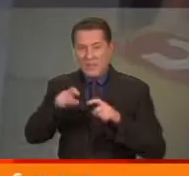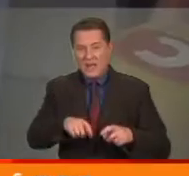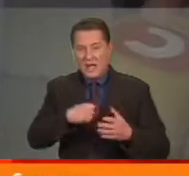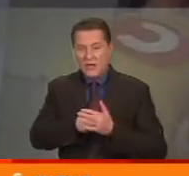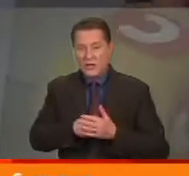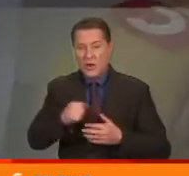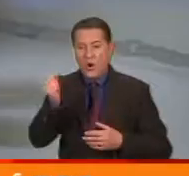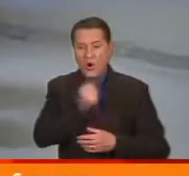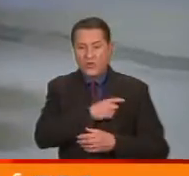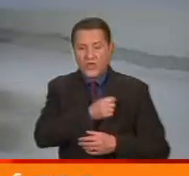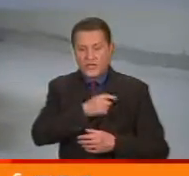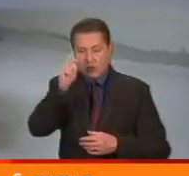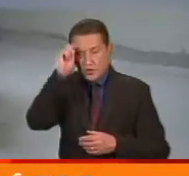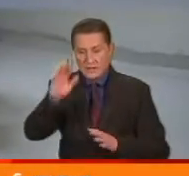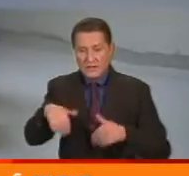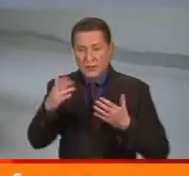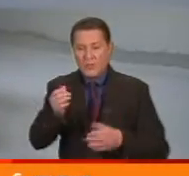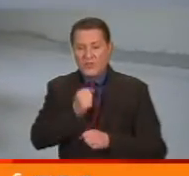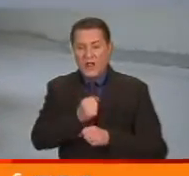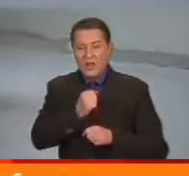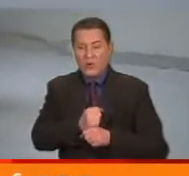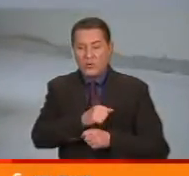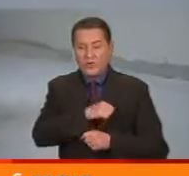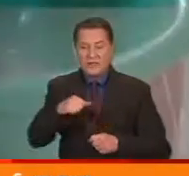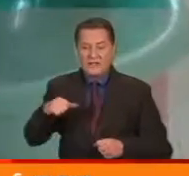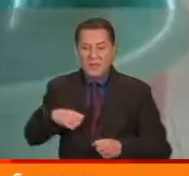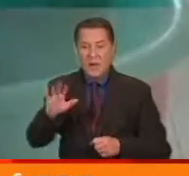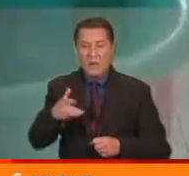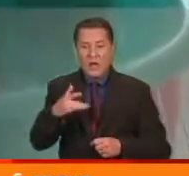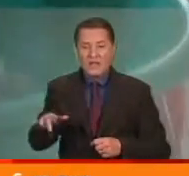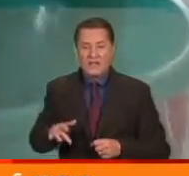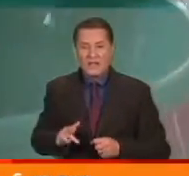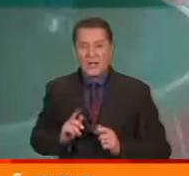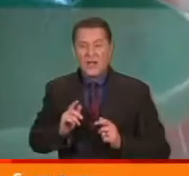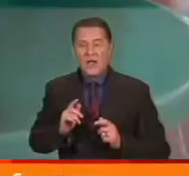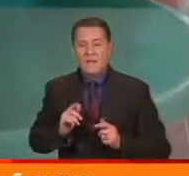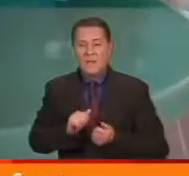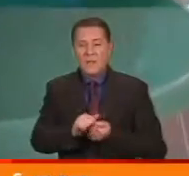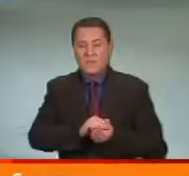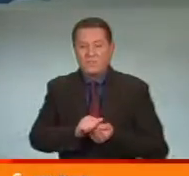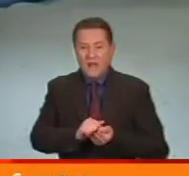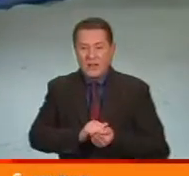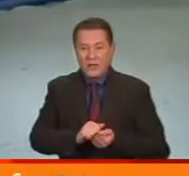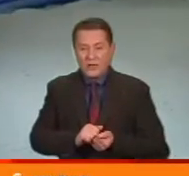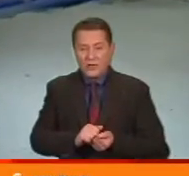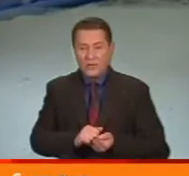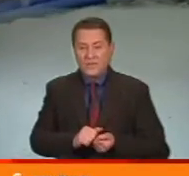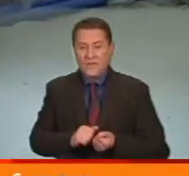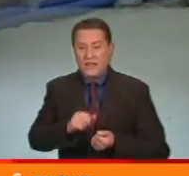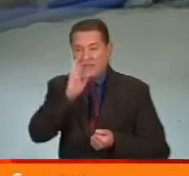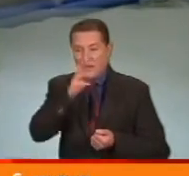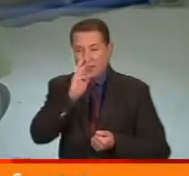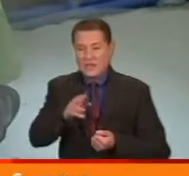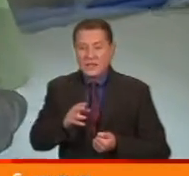Одеси. Там її чоловікові запропонували роботу. Сама ж бухгалтерка влаштувалася пралею. Зарплатні подружжя ставала хіба на